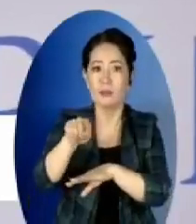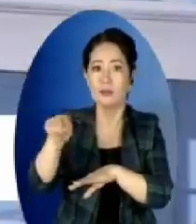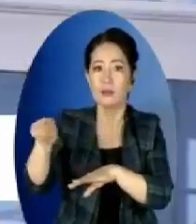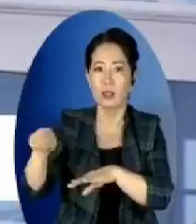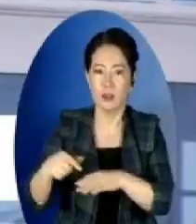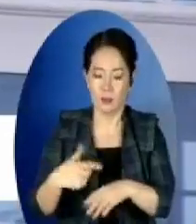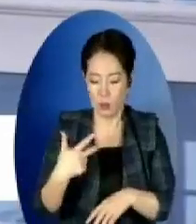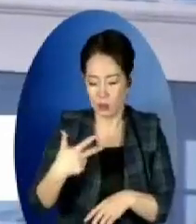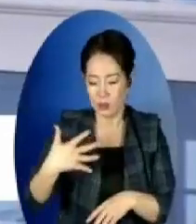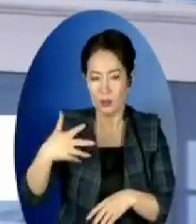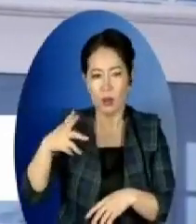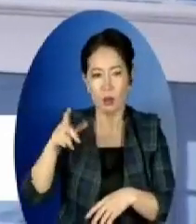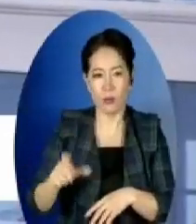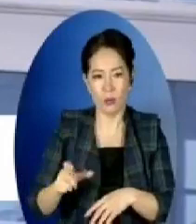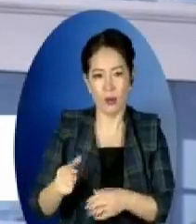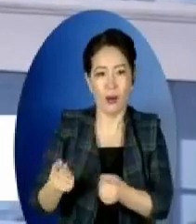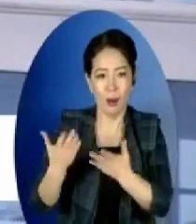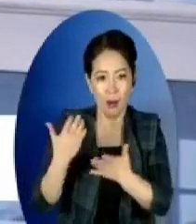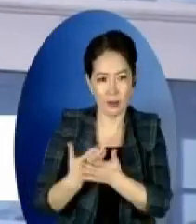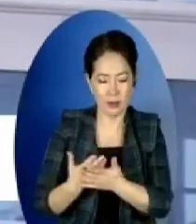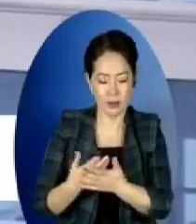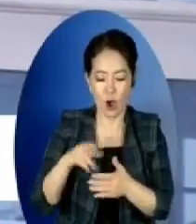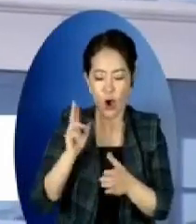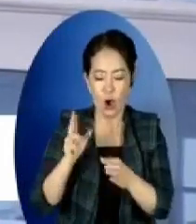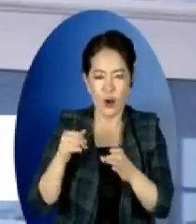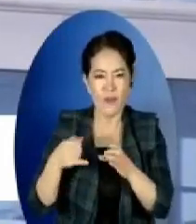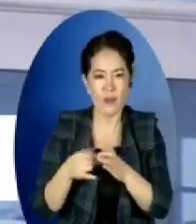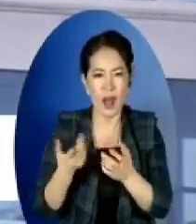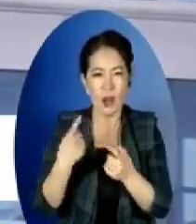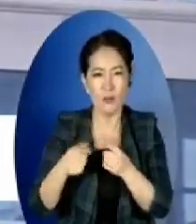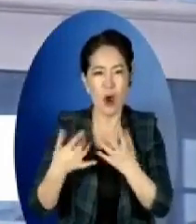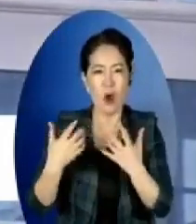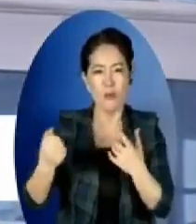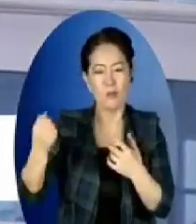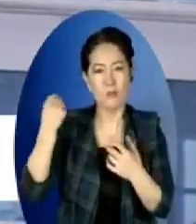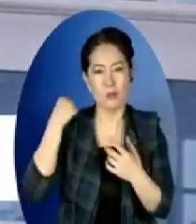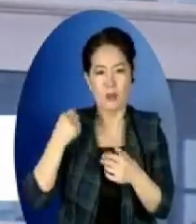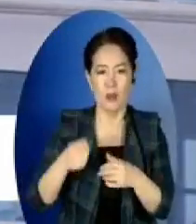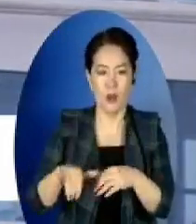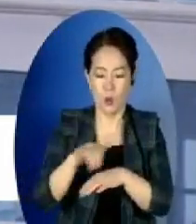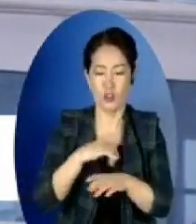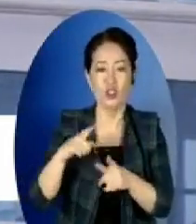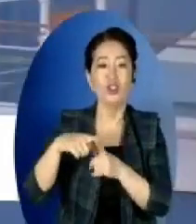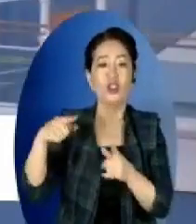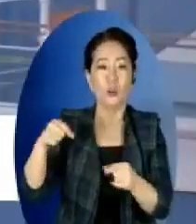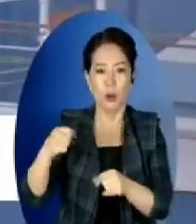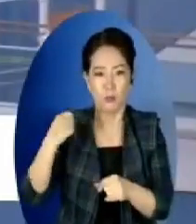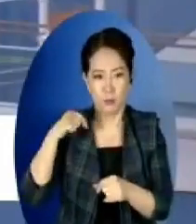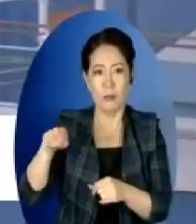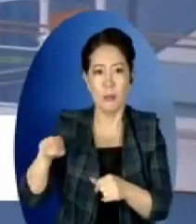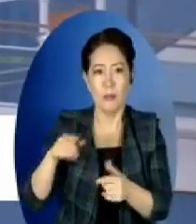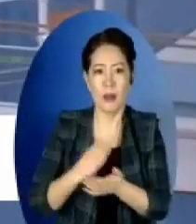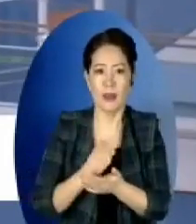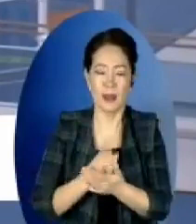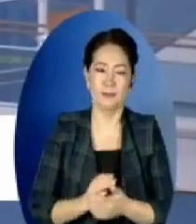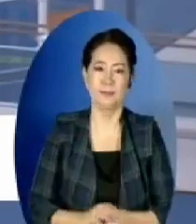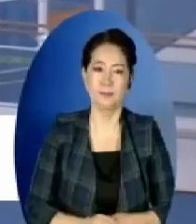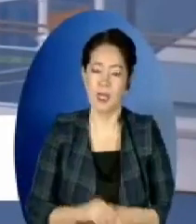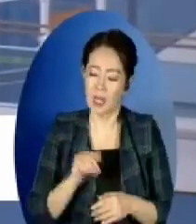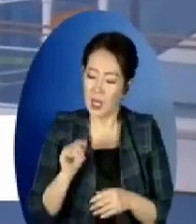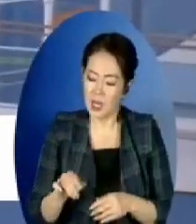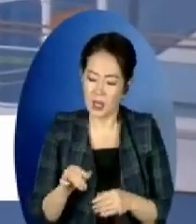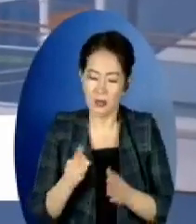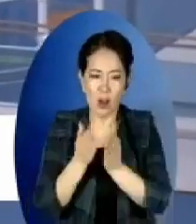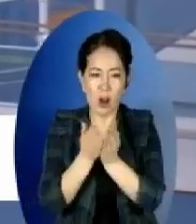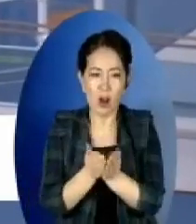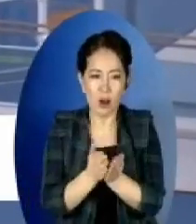35 тохиолдол бүртгэгдэж, олон улсын хэмжээнд коронавирусын хамгийн олон тохиолдол бүртгэгдсэн улсаар Япон улсыг нэрлэж байна. Энэхүү